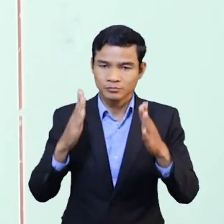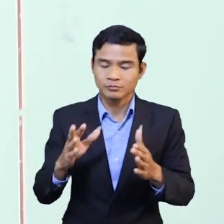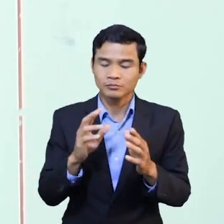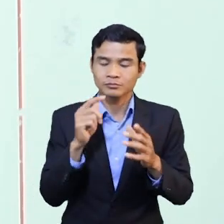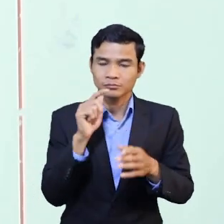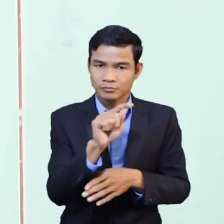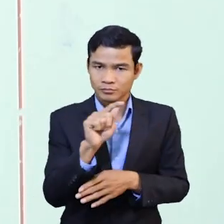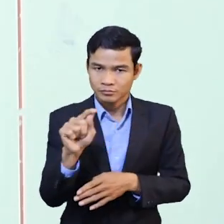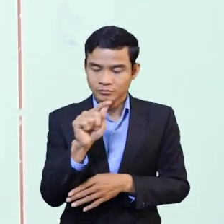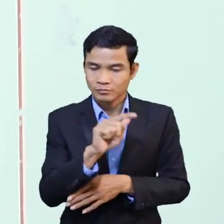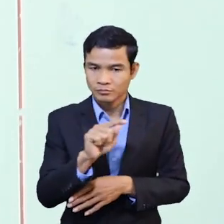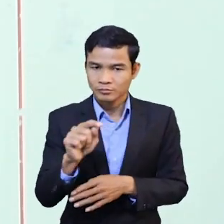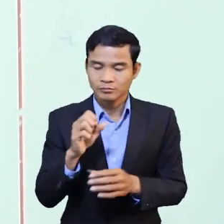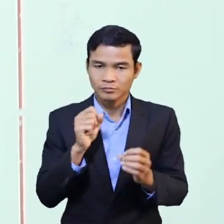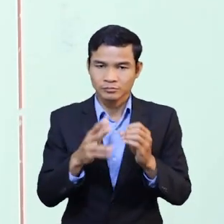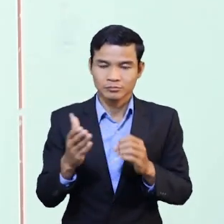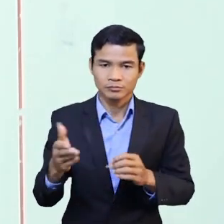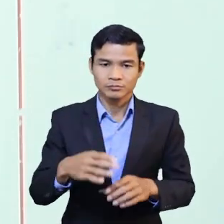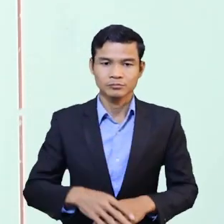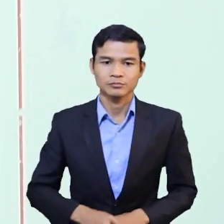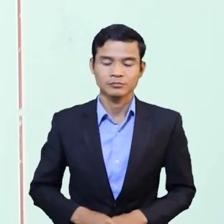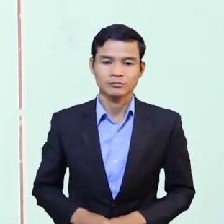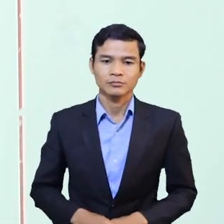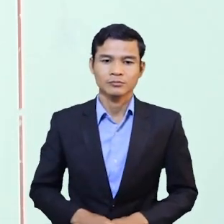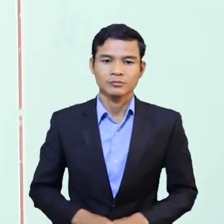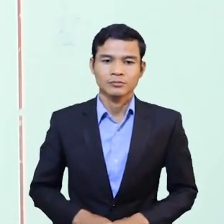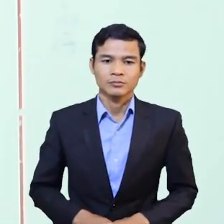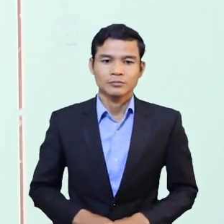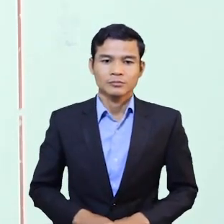ở lại con đã chập nằm án